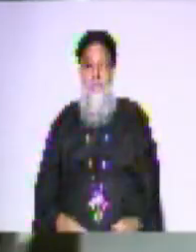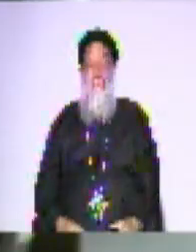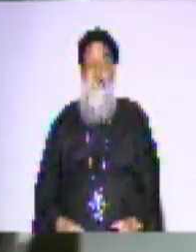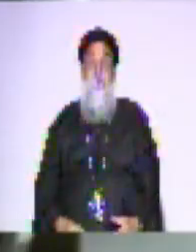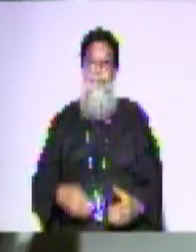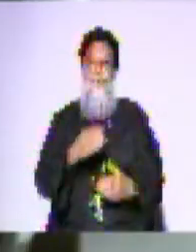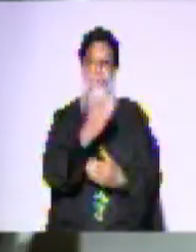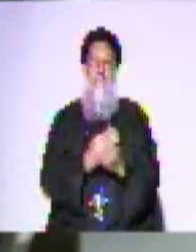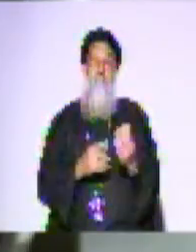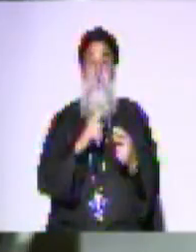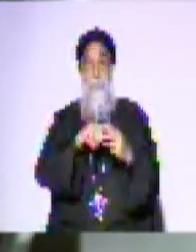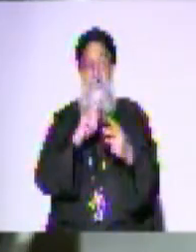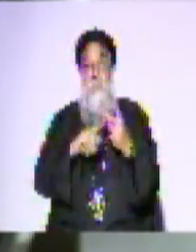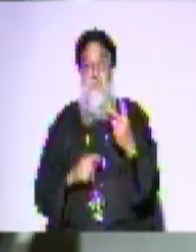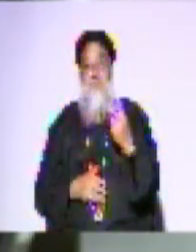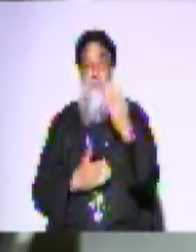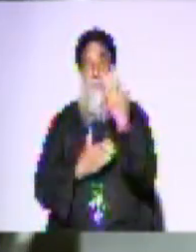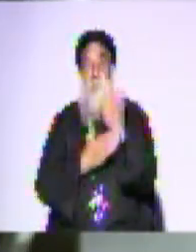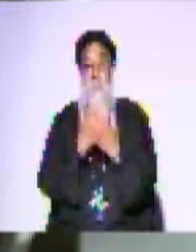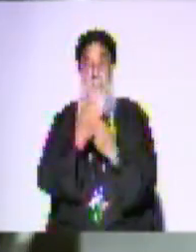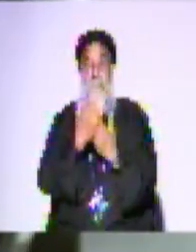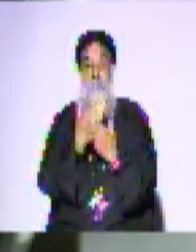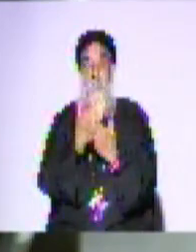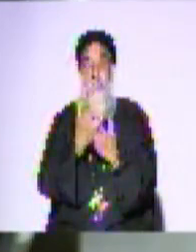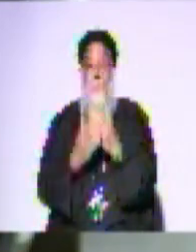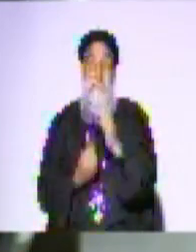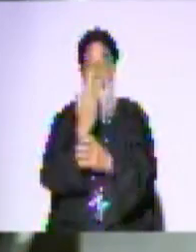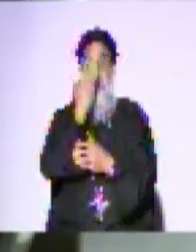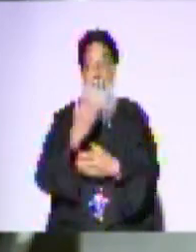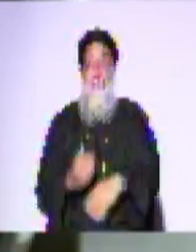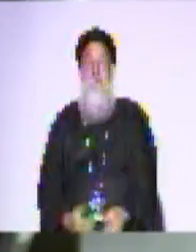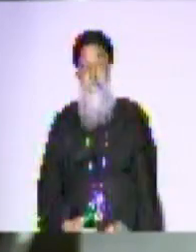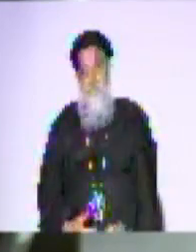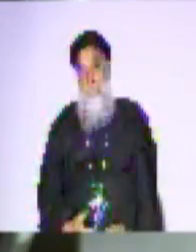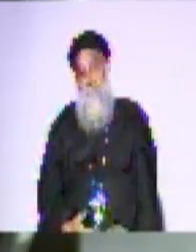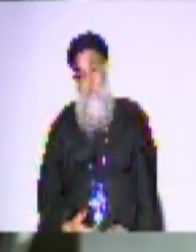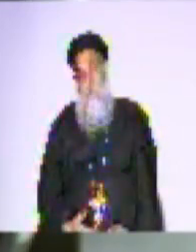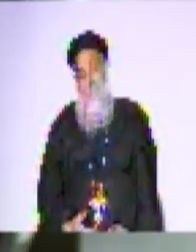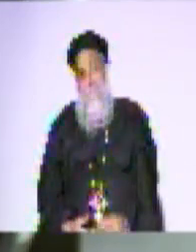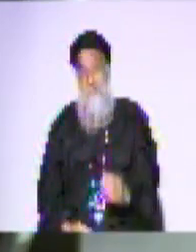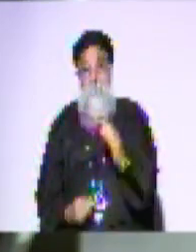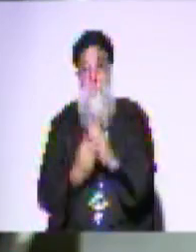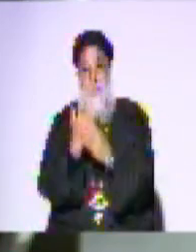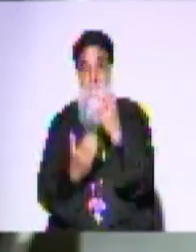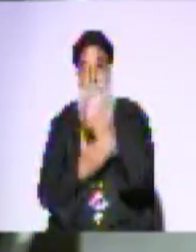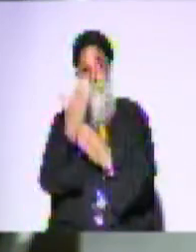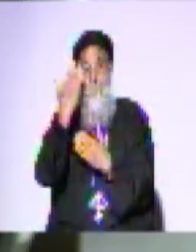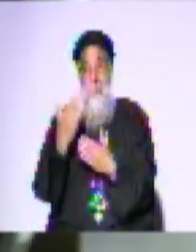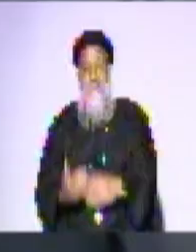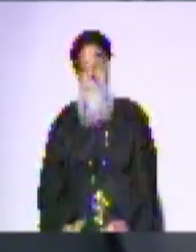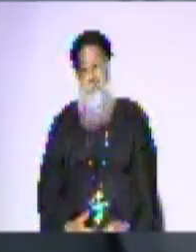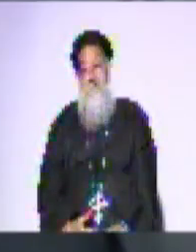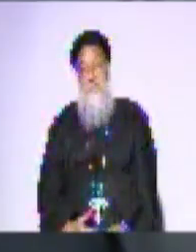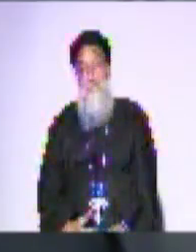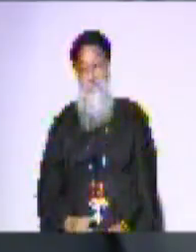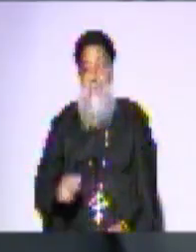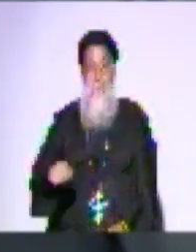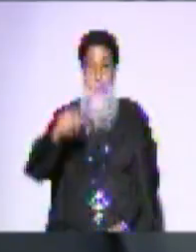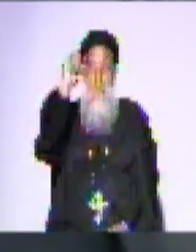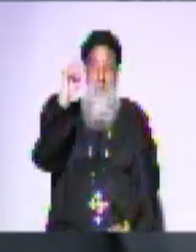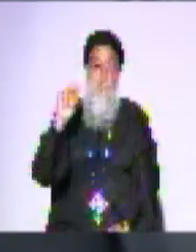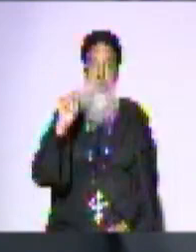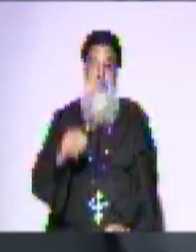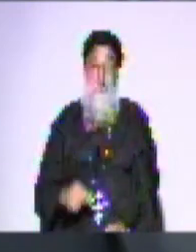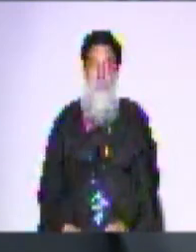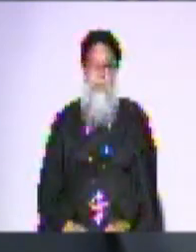ثانية تدي تجديد للخلق، يصير خليقة جديدة. معلمنا بطرس الرسول ايضا سيد،